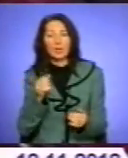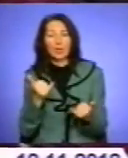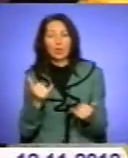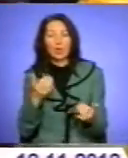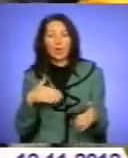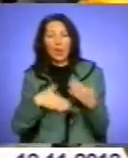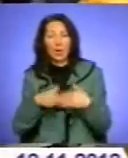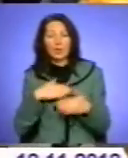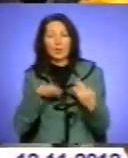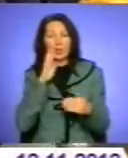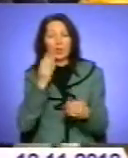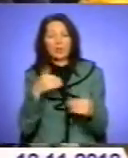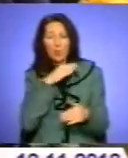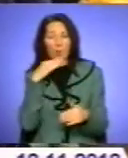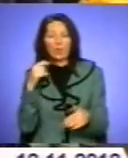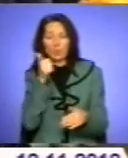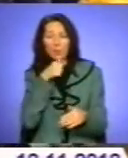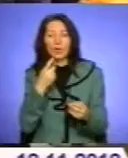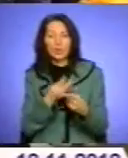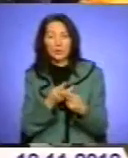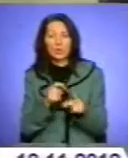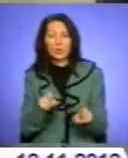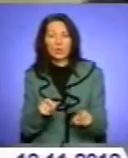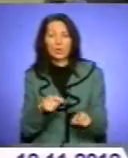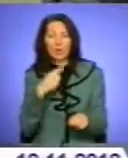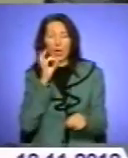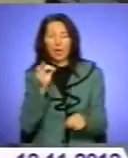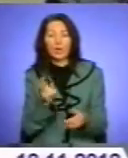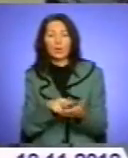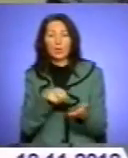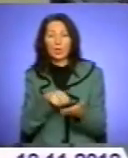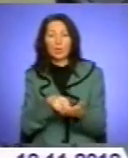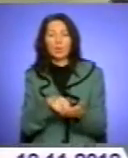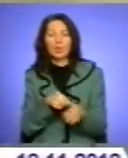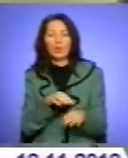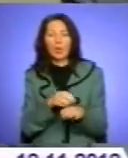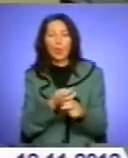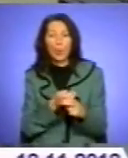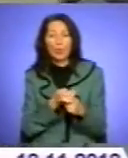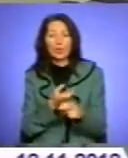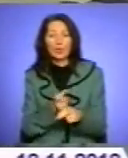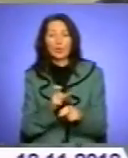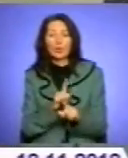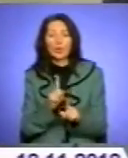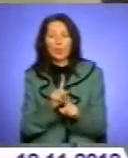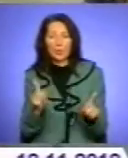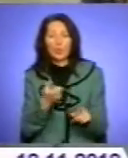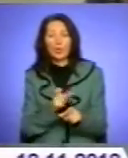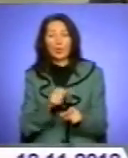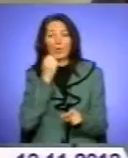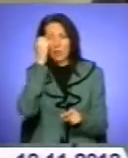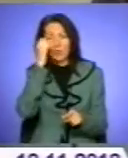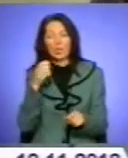рік. Кажуть, прикладатися до мощів – це щось особливе. Дуже ми вдячні, по-перше, начальника колонії